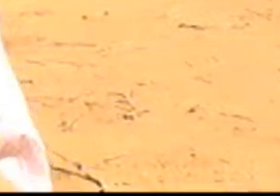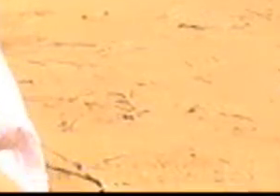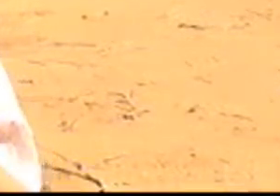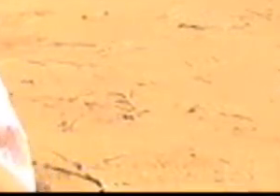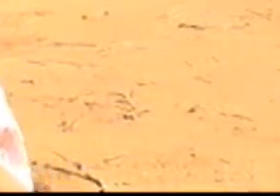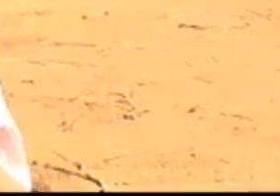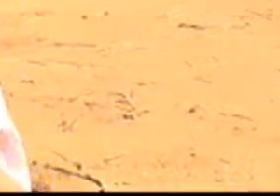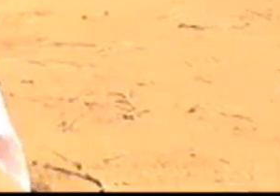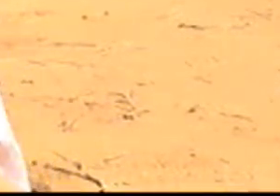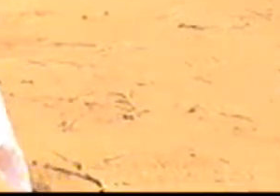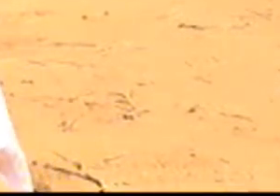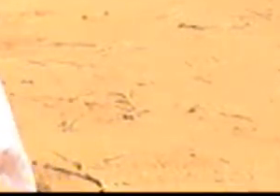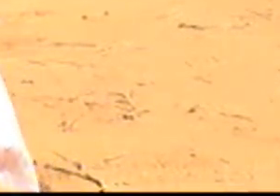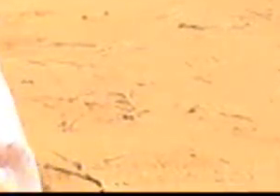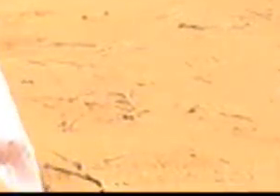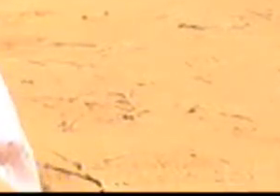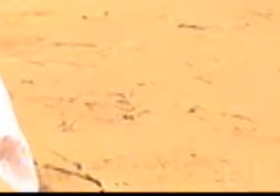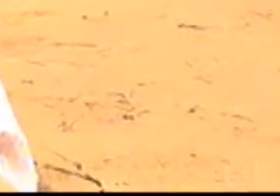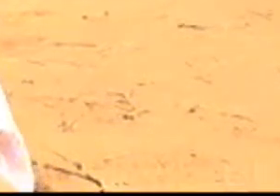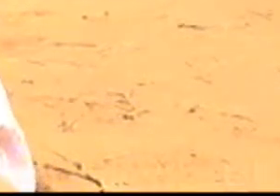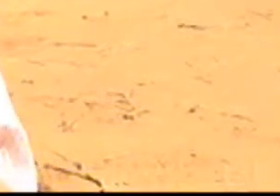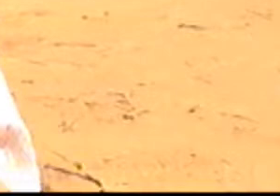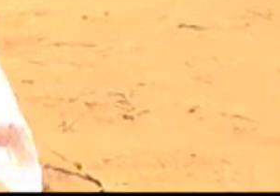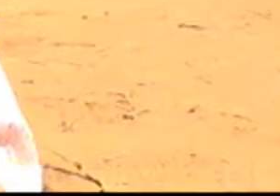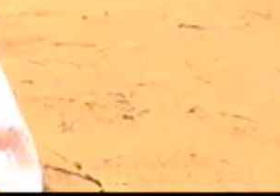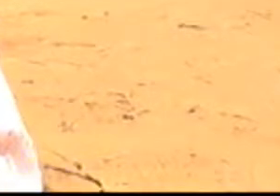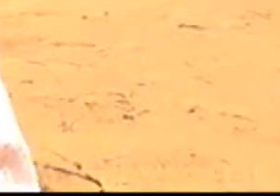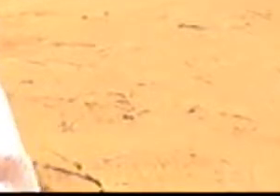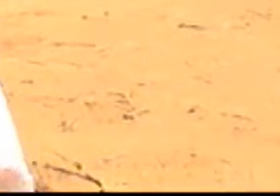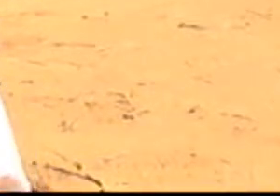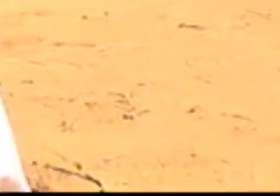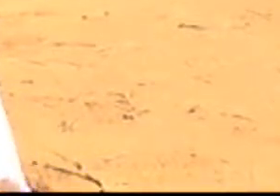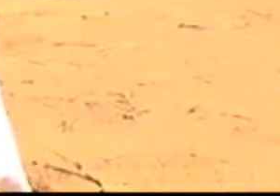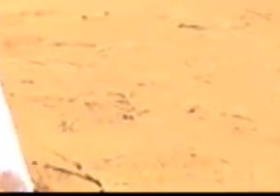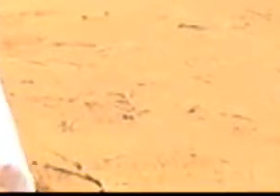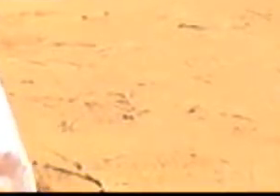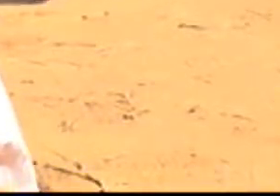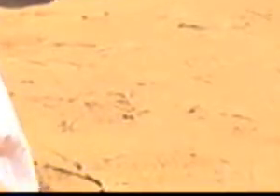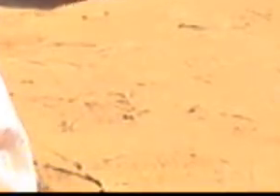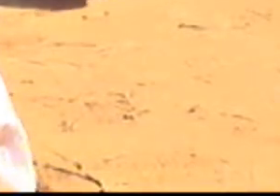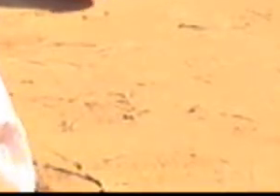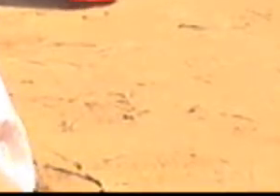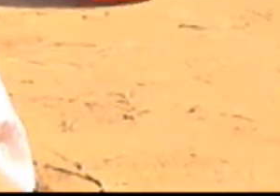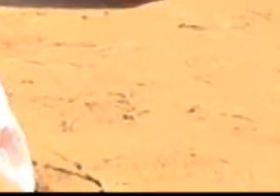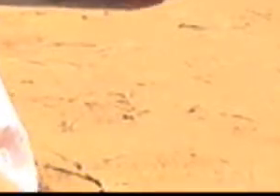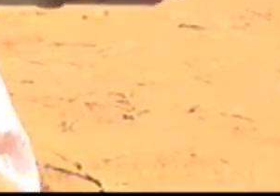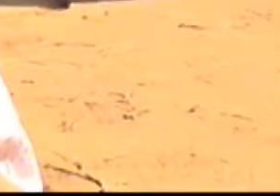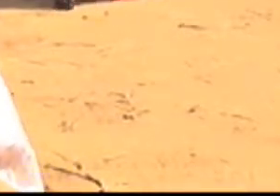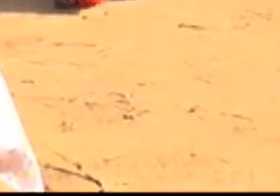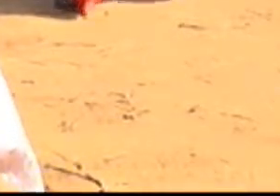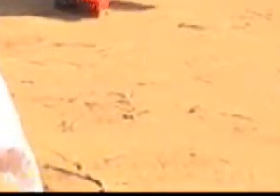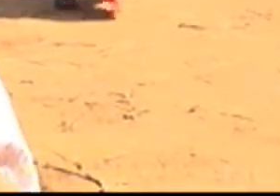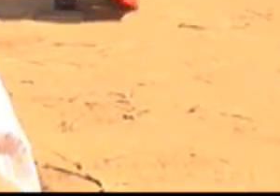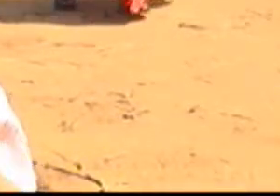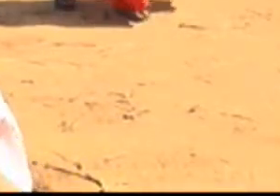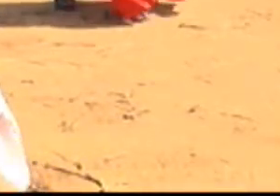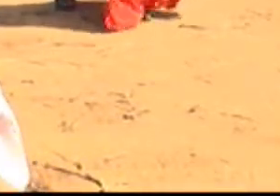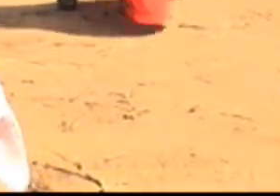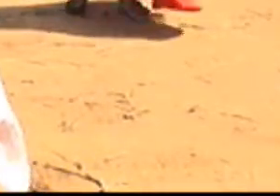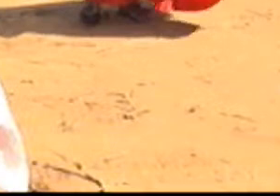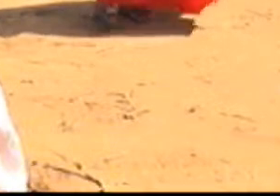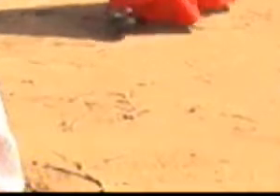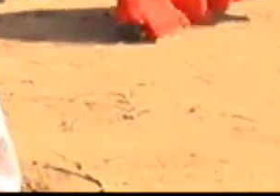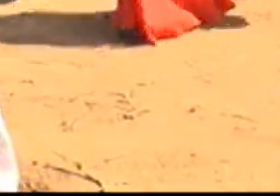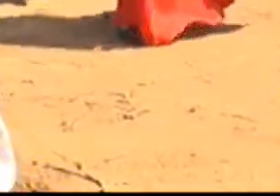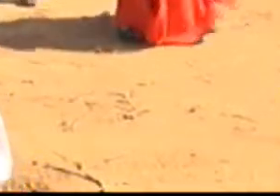tunatafuta marubani wa kuendesha zile dreamliner, zile bombardier ambazo serikali imenunua. Kwa hiyo mimi kwangu nasema ni